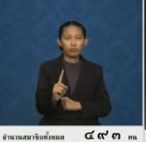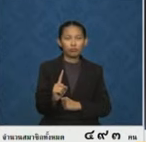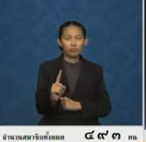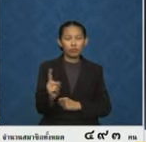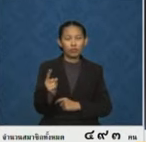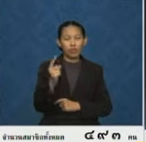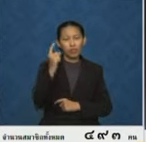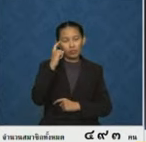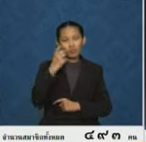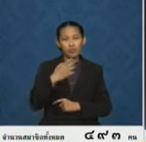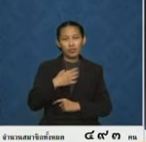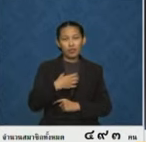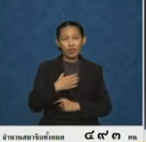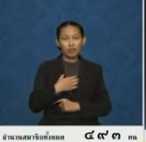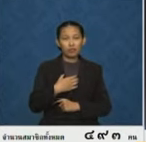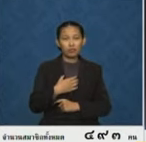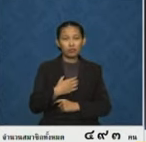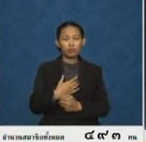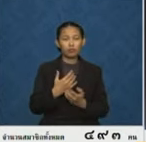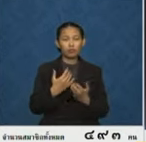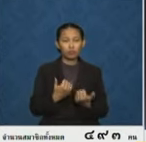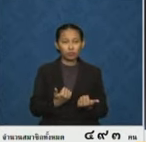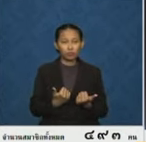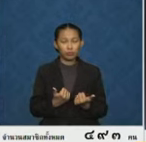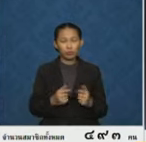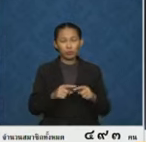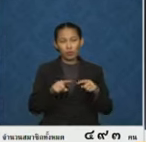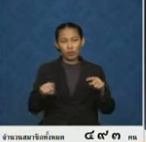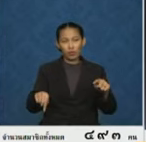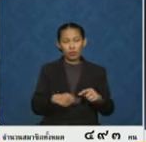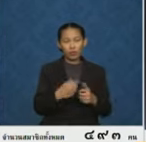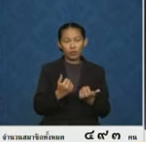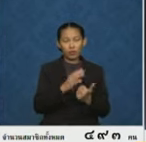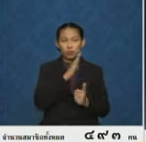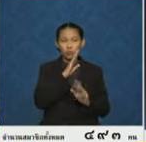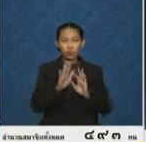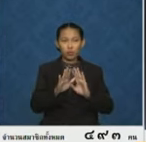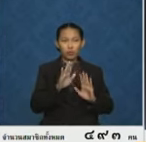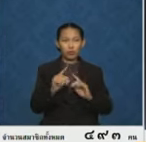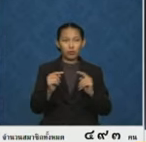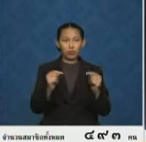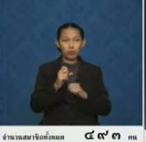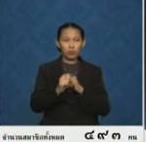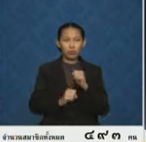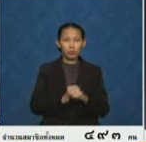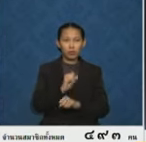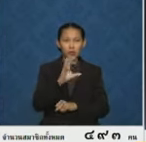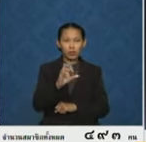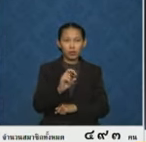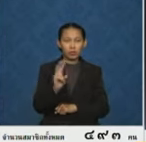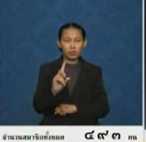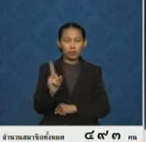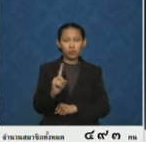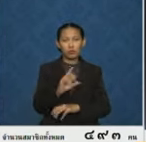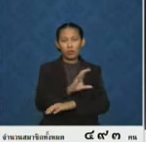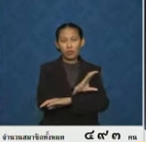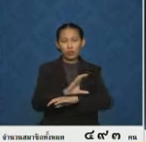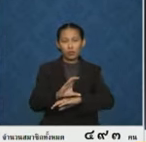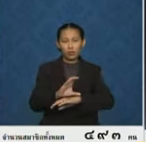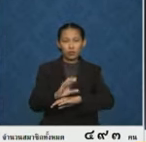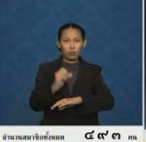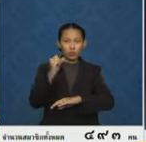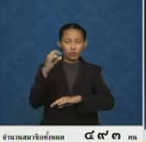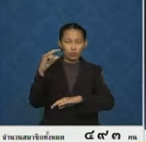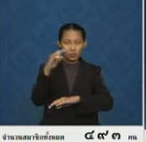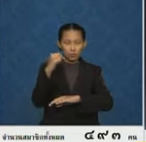ประธานว่าในส่วนของพื้นที่ณปัจจุบันนั้นเมื่อเปรียบเทียบกับในช่วงปี52ซึ่งเป็นช่วงที่เอ่อ Airport Linkเนี่ยเปิดเป็นครั้งแรกนะครับจะ